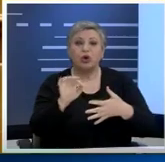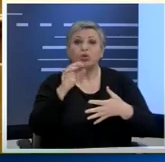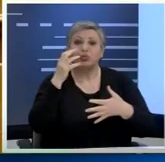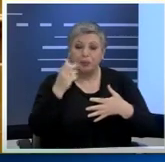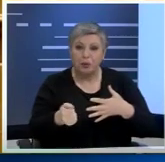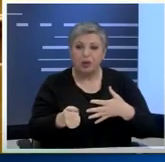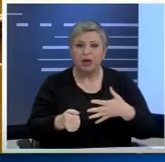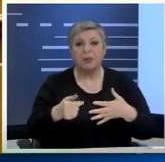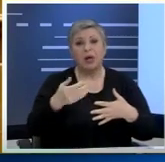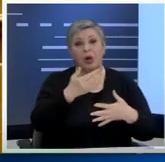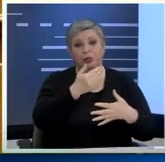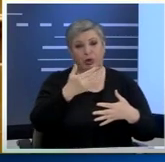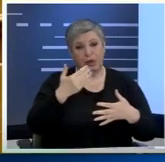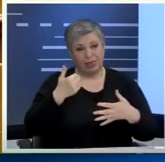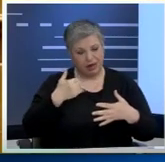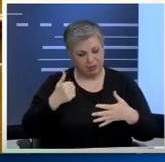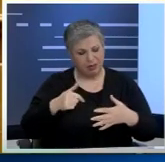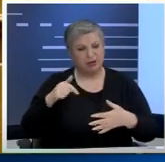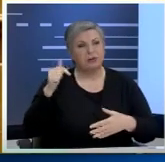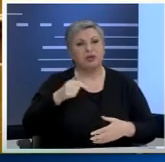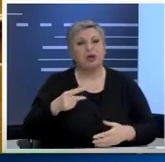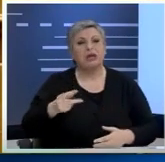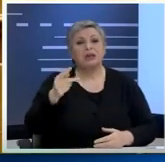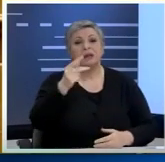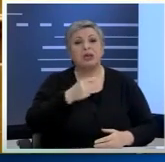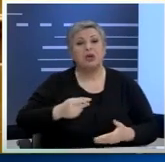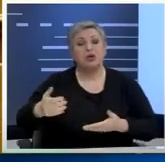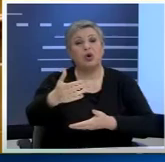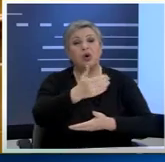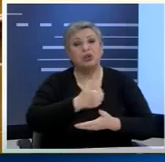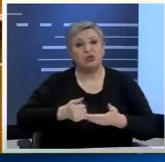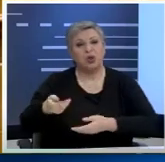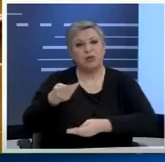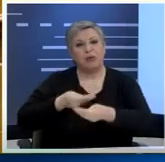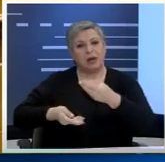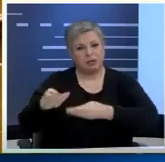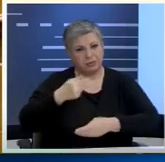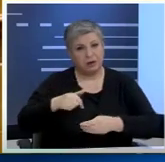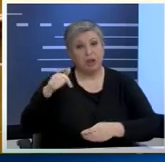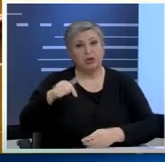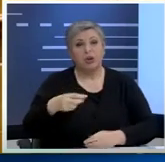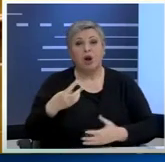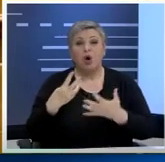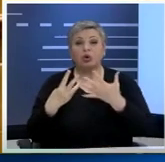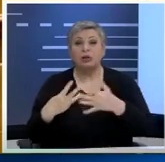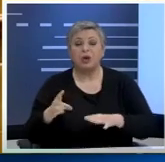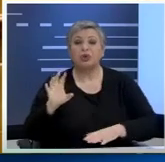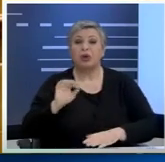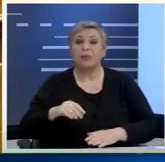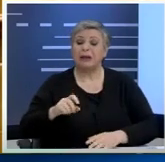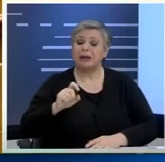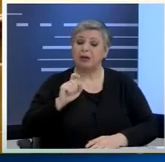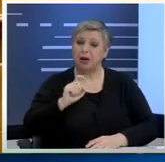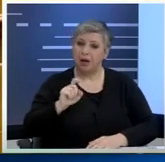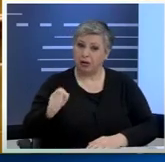τώρα. Κοινωνικό εισόδημα αλληλεγγύης προϋπολογισμένο για το 2019 στα 850 εκατομμύρια. Δεν υπήρχε